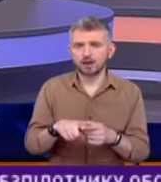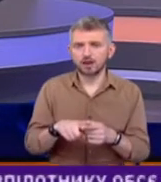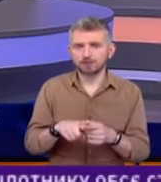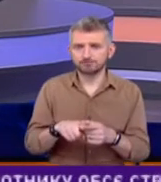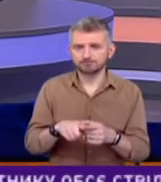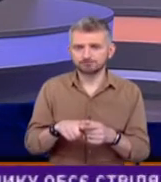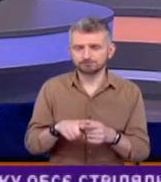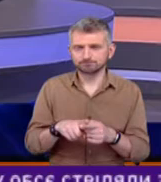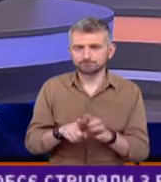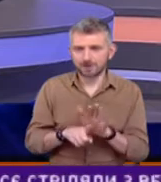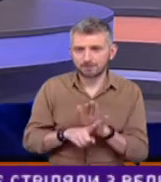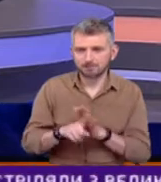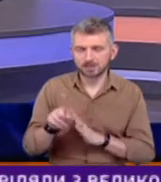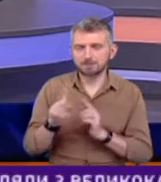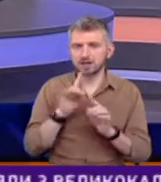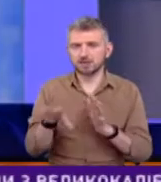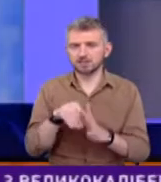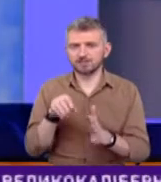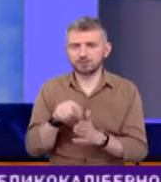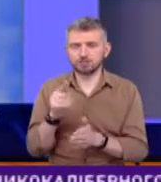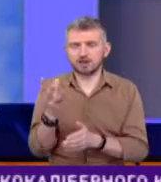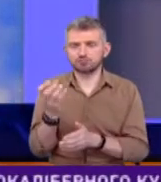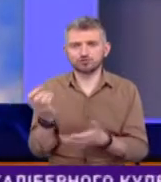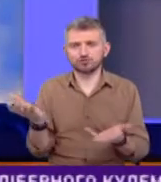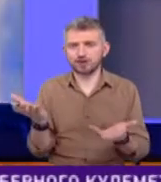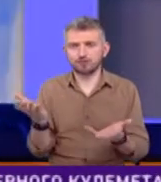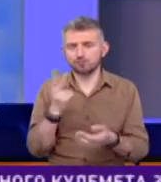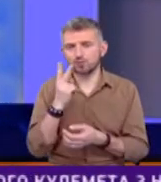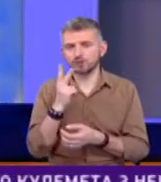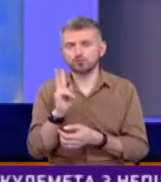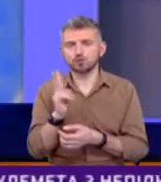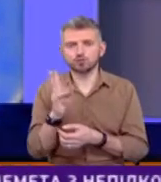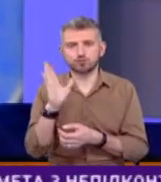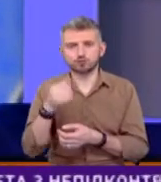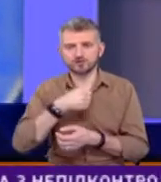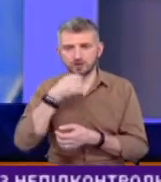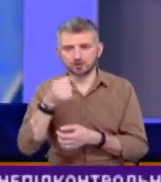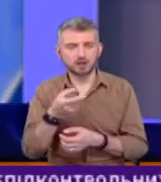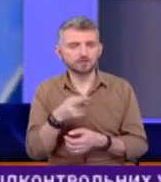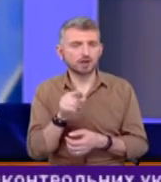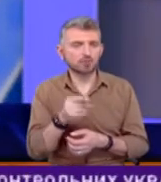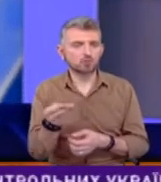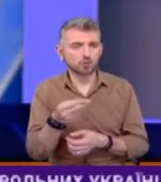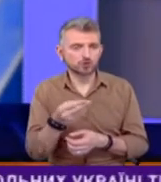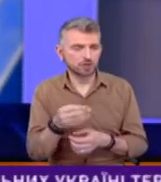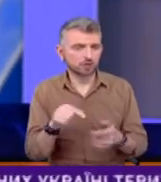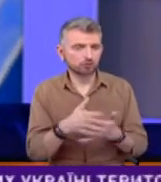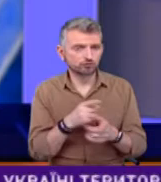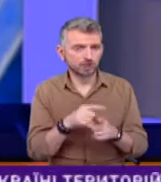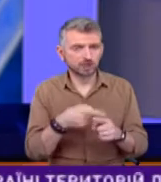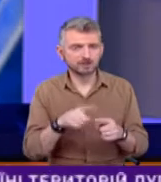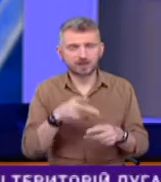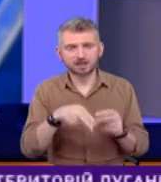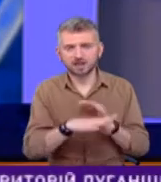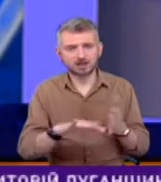на парламентські вибори, і там ще подивимося, хто там старший. Для того ж самого Порошенка, знову ж таки, це теж не